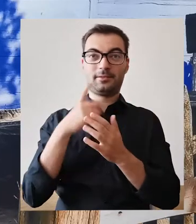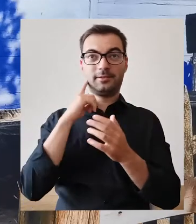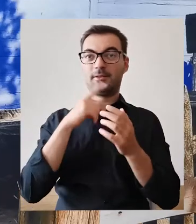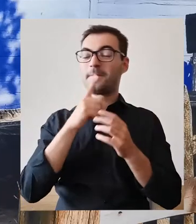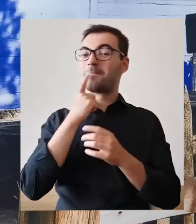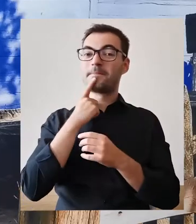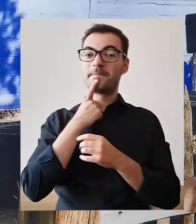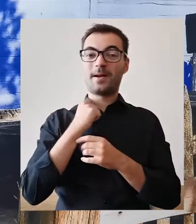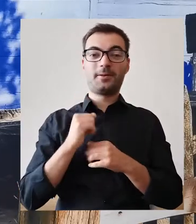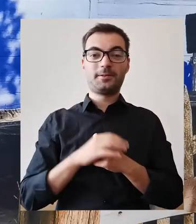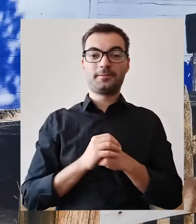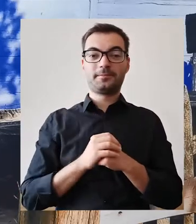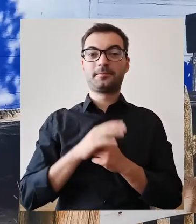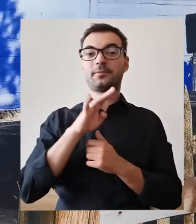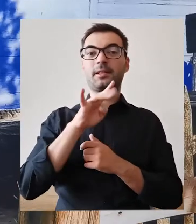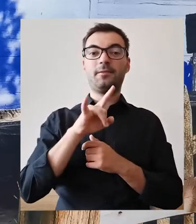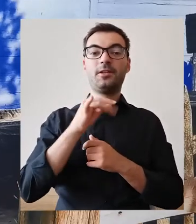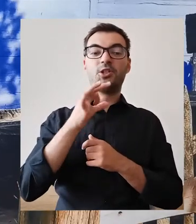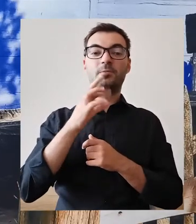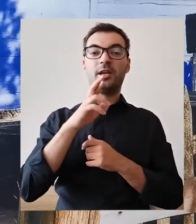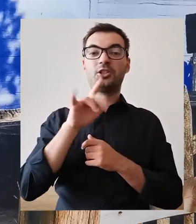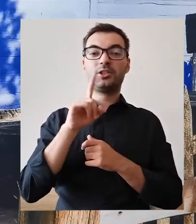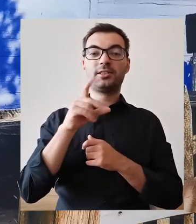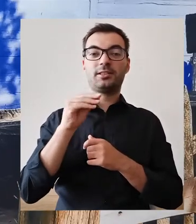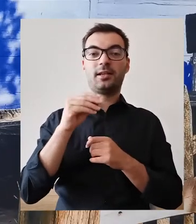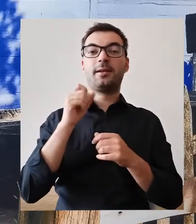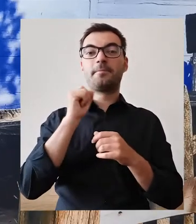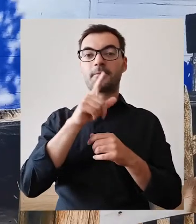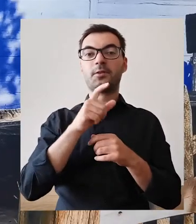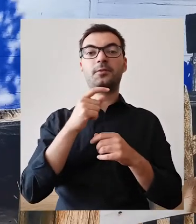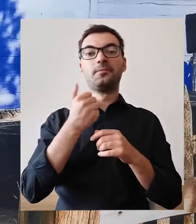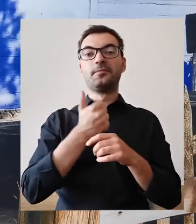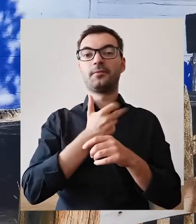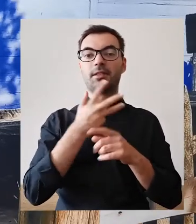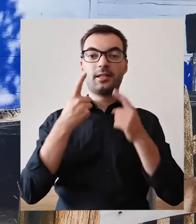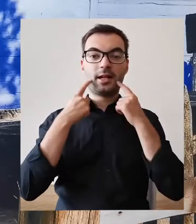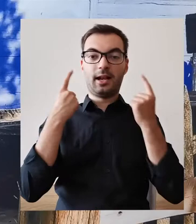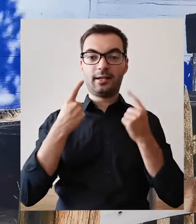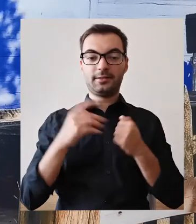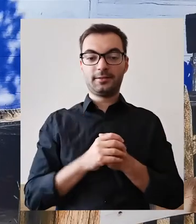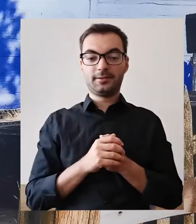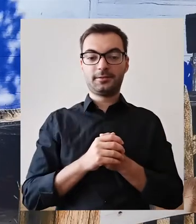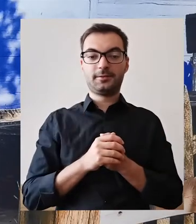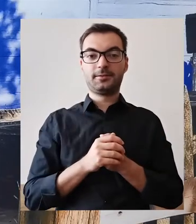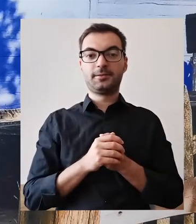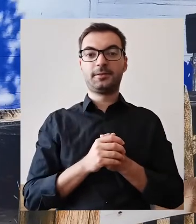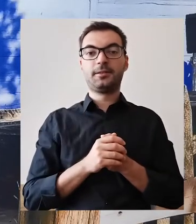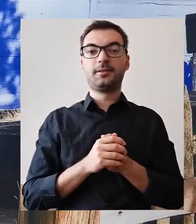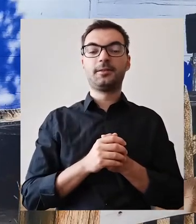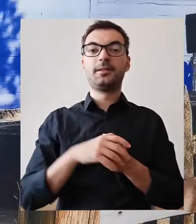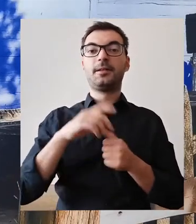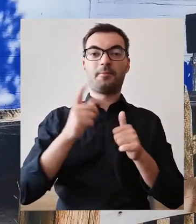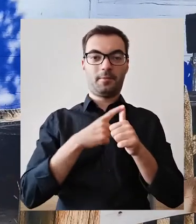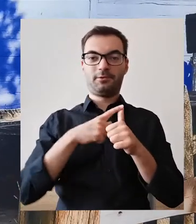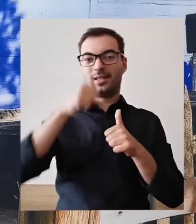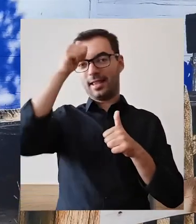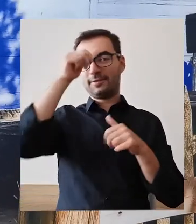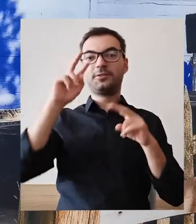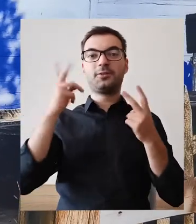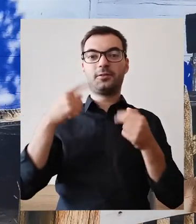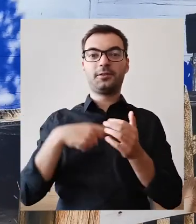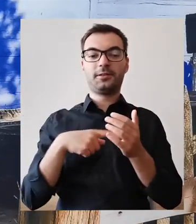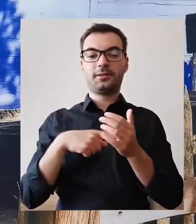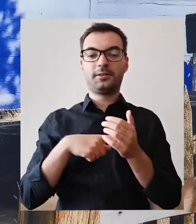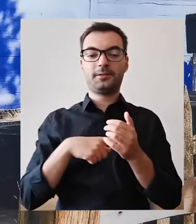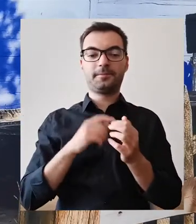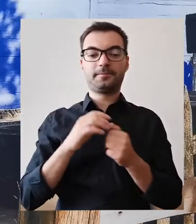niewielu zwierzętami związanych jest kilka legend i pierwsza z nich dotyczy nazwy miejscowości jest